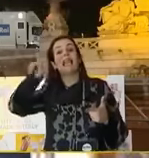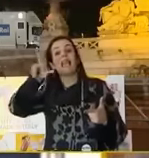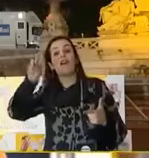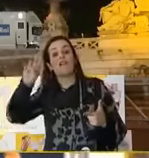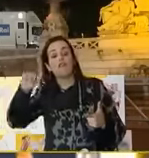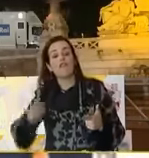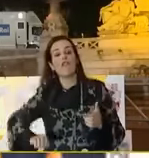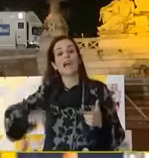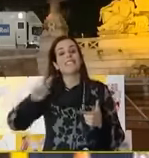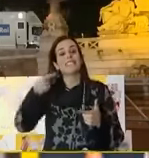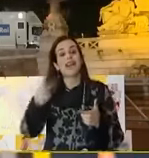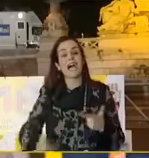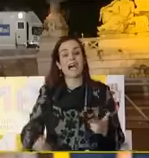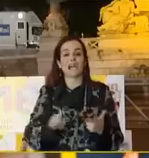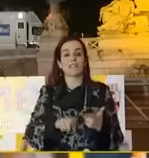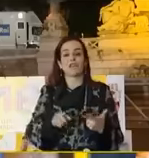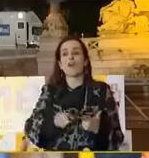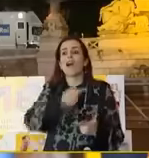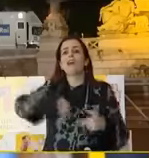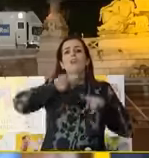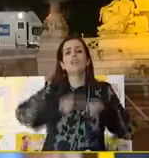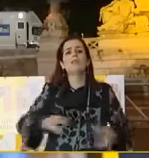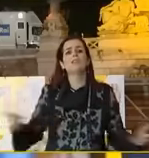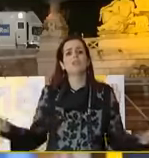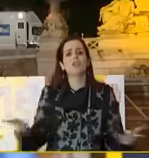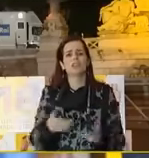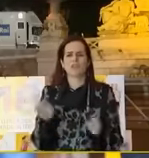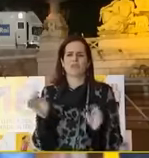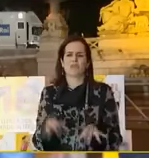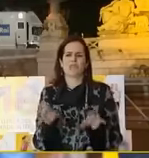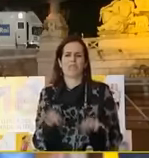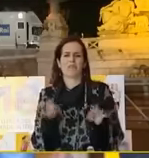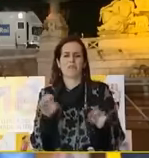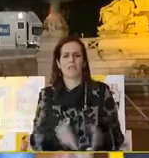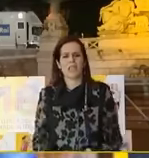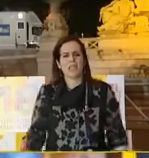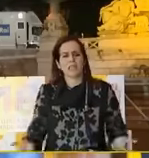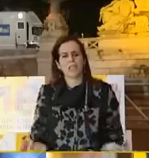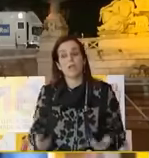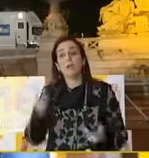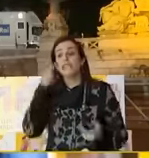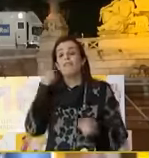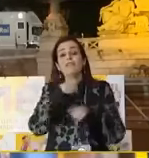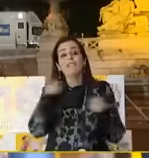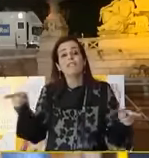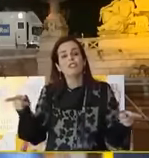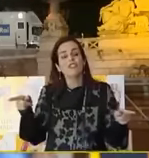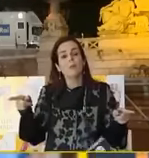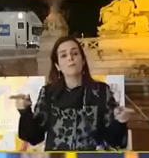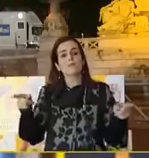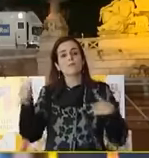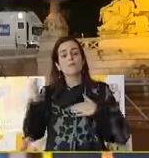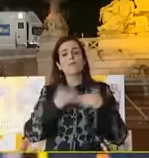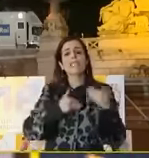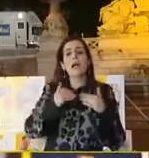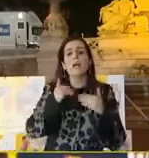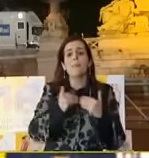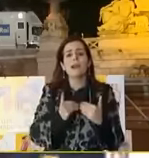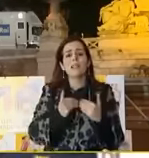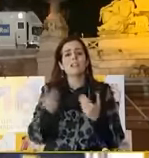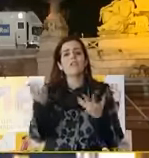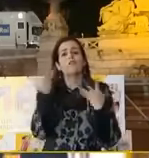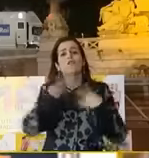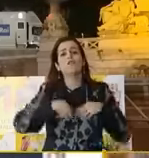sono rimaste le scorie, ci sono rimasto l'inquinamento. Avete visto come funziona ancora gli appalti in Campania? Un